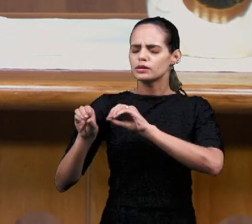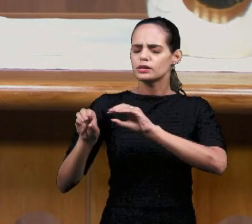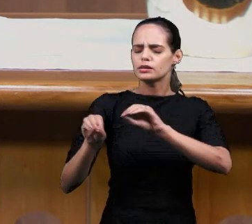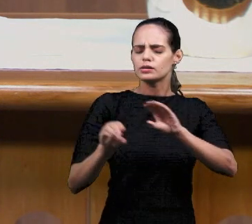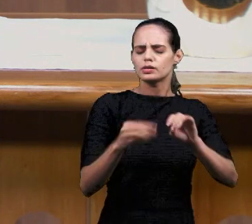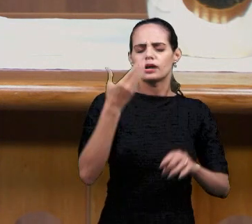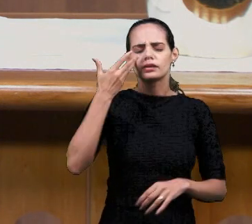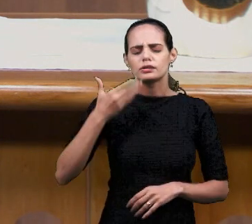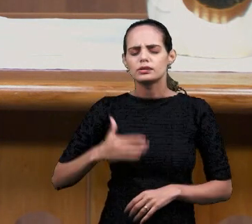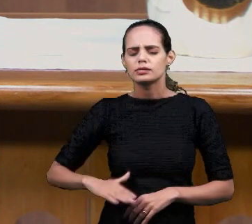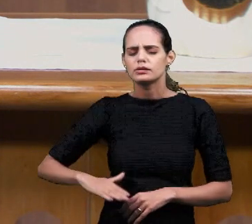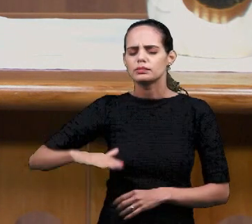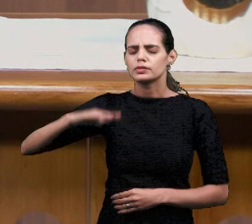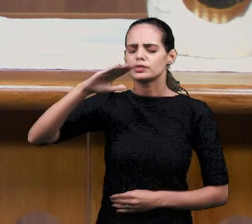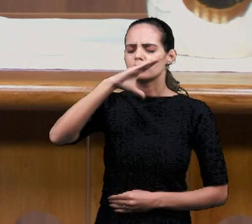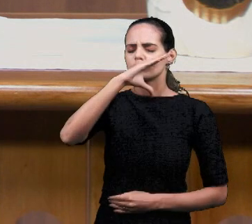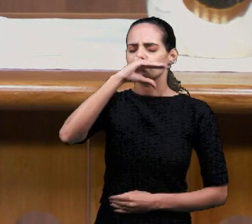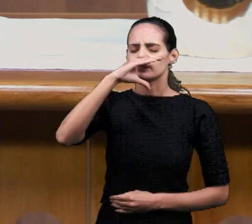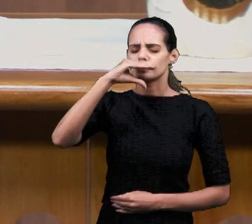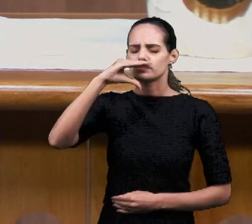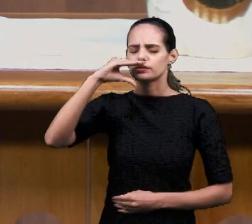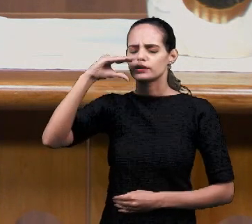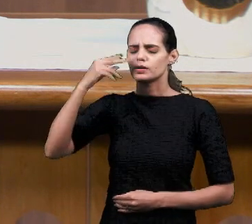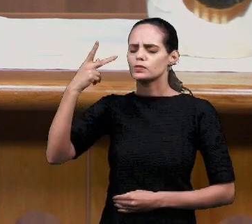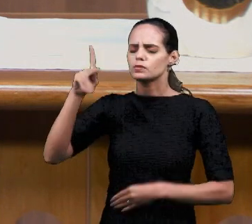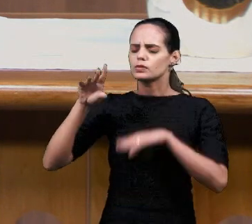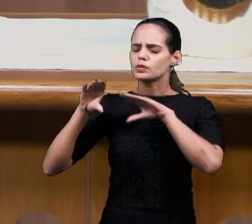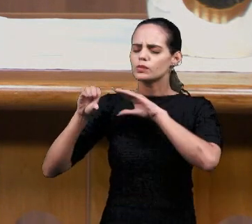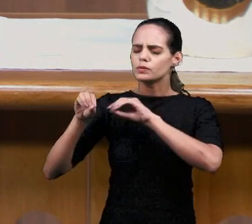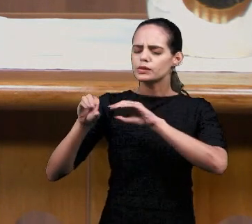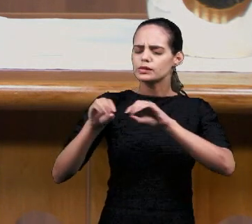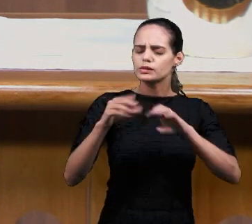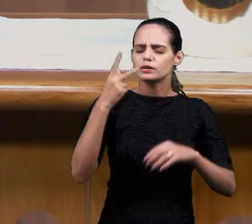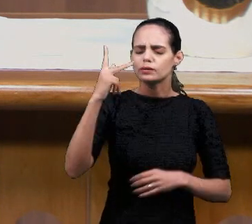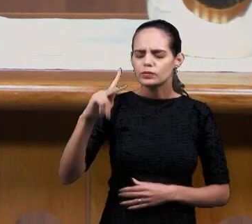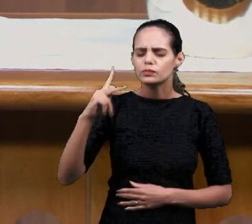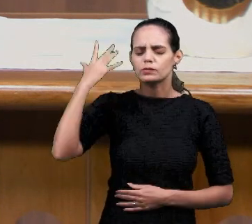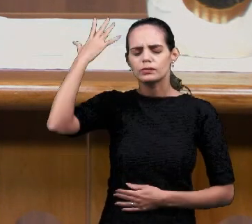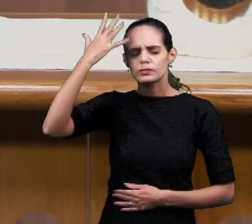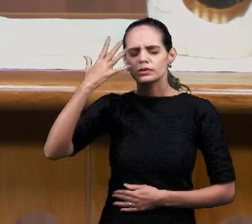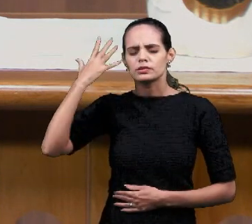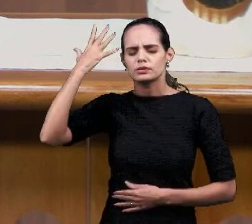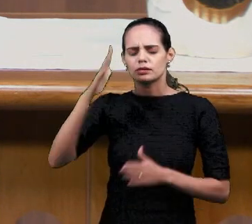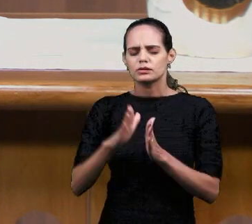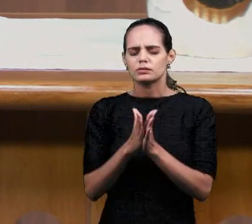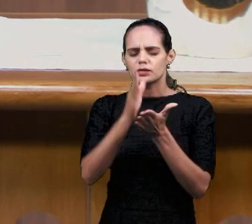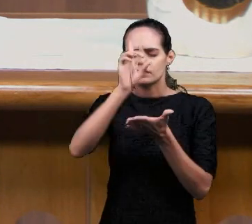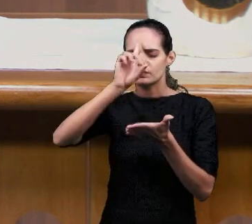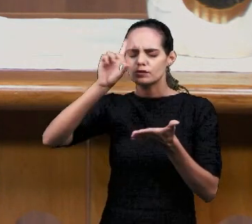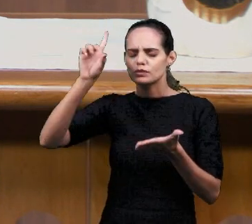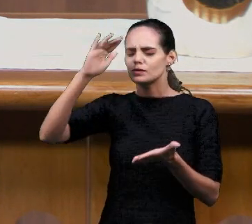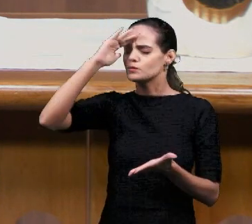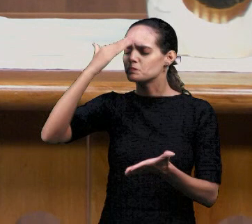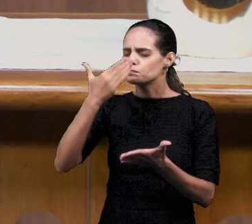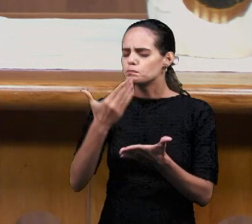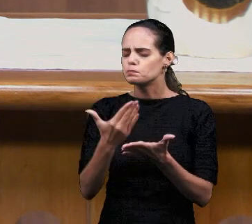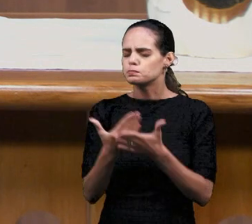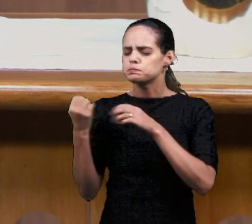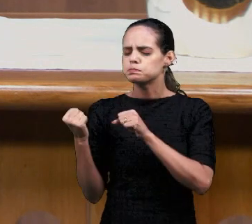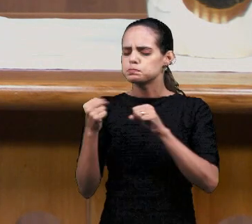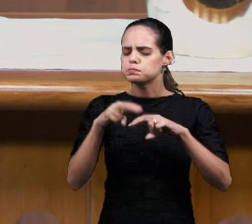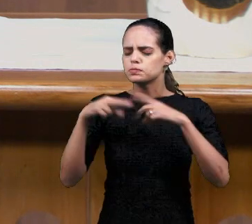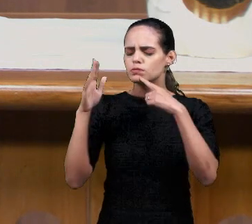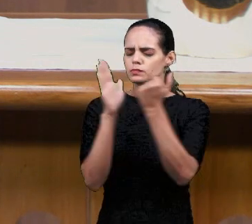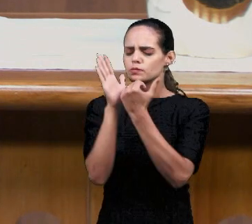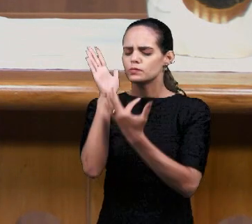enfants intermédiaires et adolescents ton enseignement, ta parole. Nous prions à toi, confier le pouvoir du sang de Jésus au